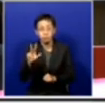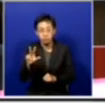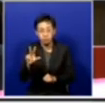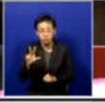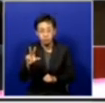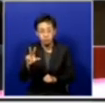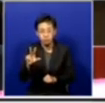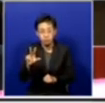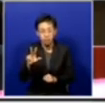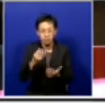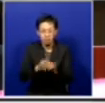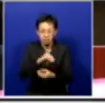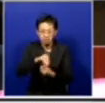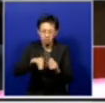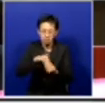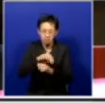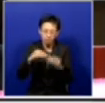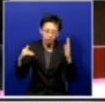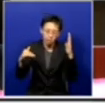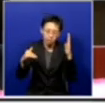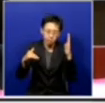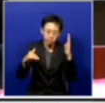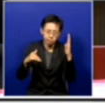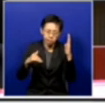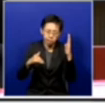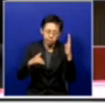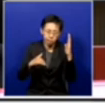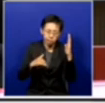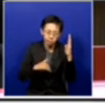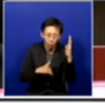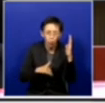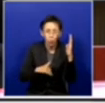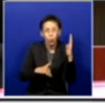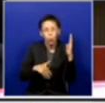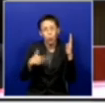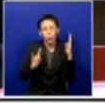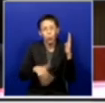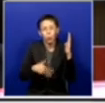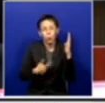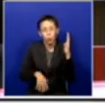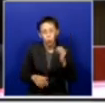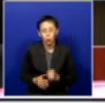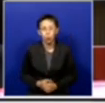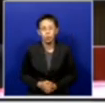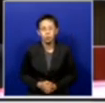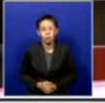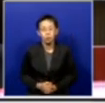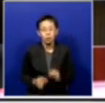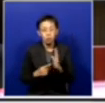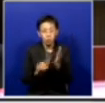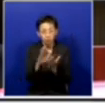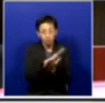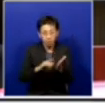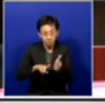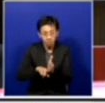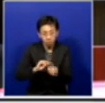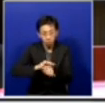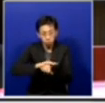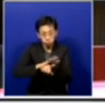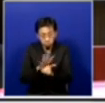มีแนวโน้มที่จะหดตัวและชะลอตัวอย่างรุนแรงโดยเฉพาะประเทศที่มีการระบาดของ